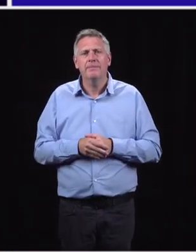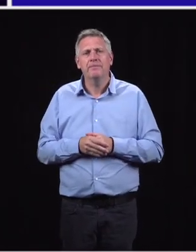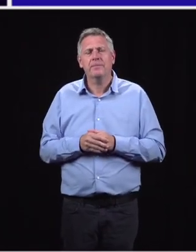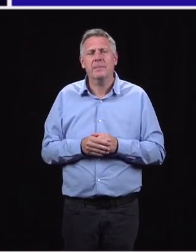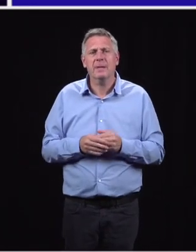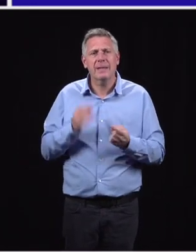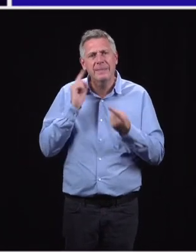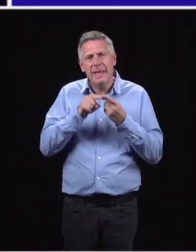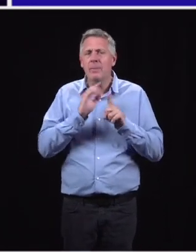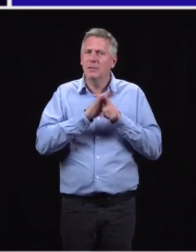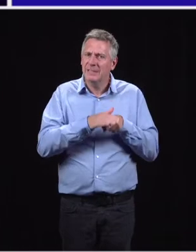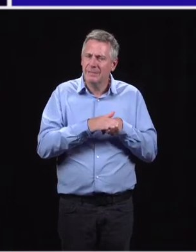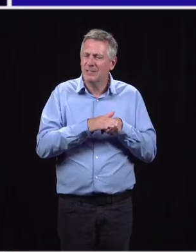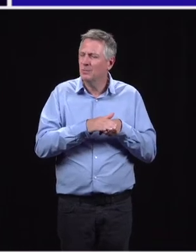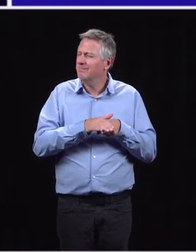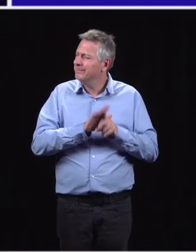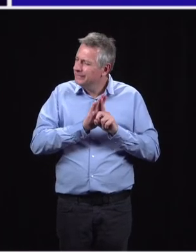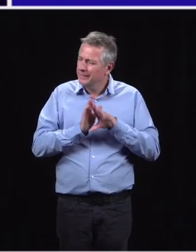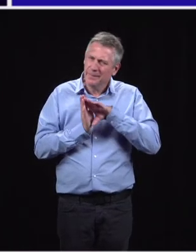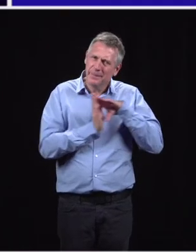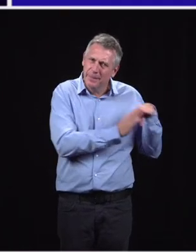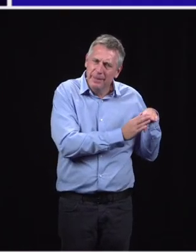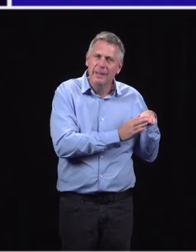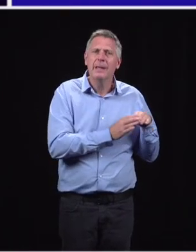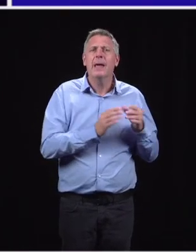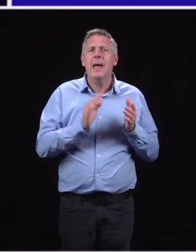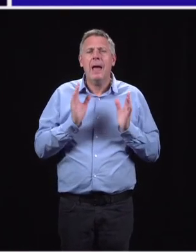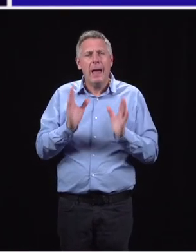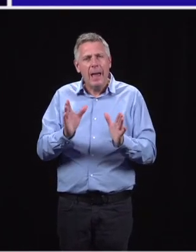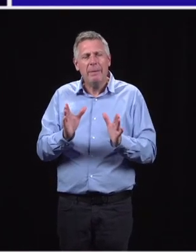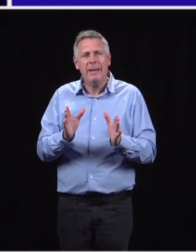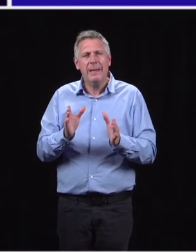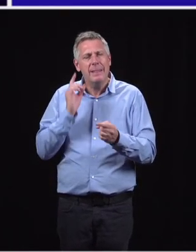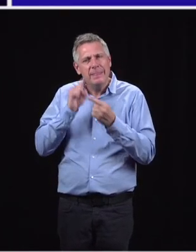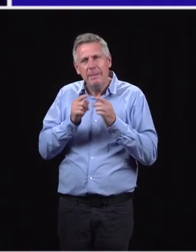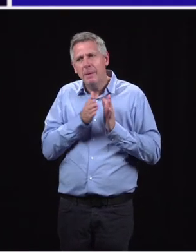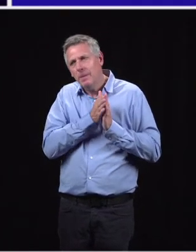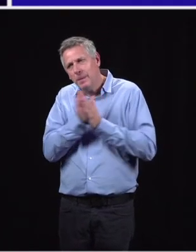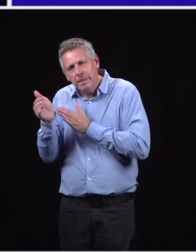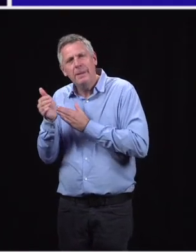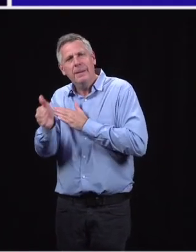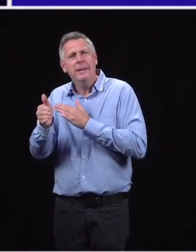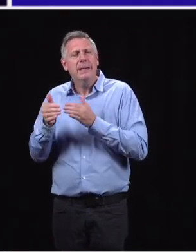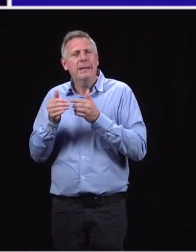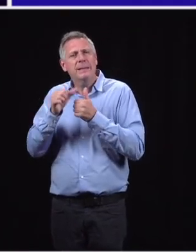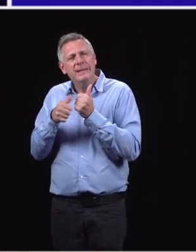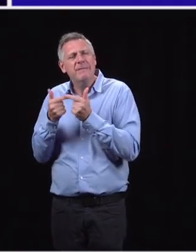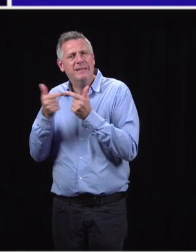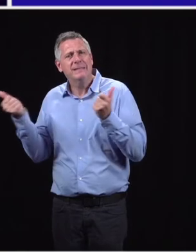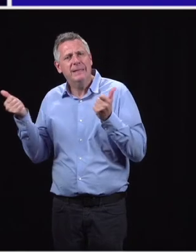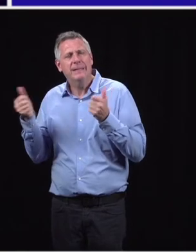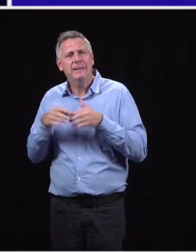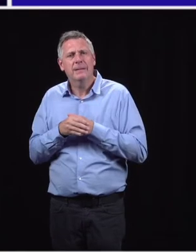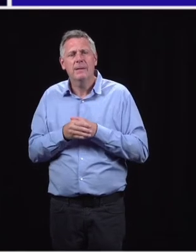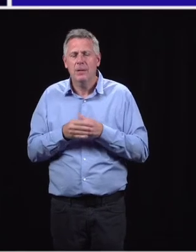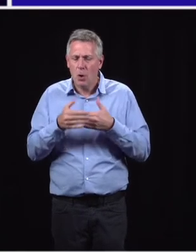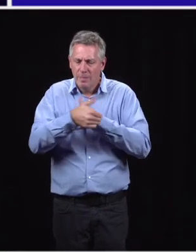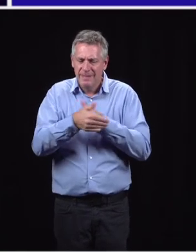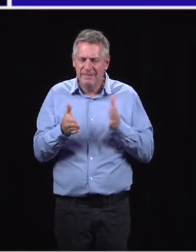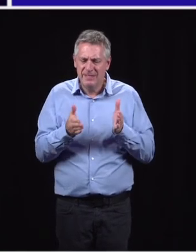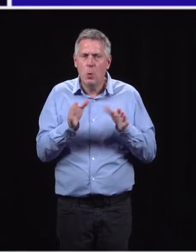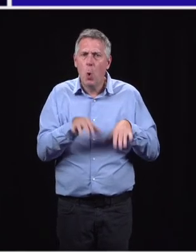évolué vers des questions de promotion de la diversité et naturellement on a une de nos divisions qui recrute en interne